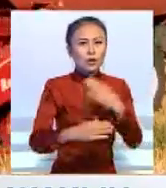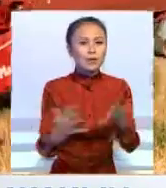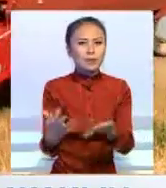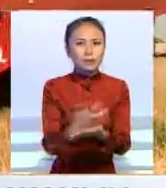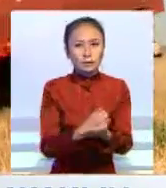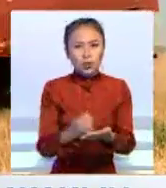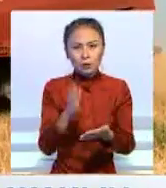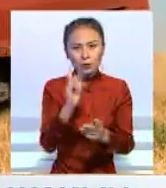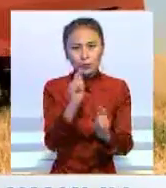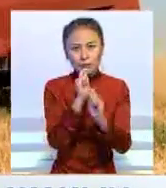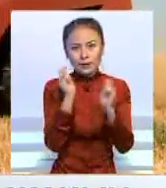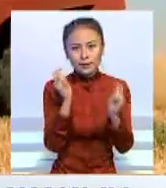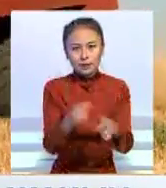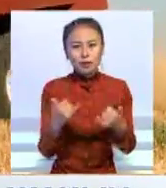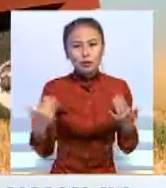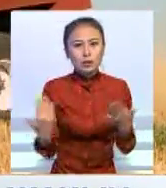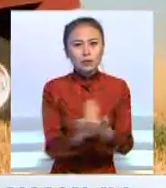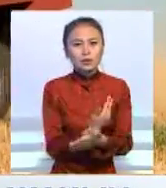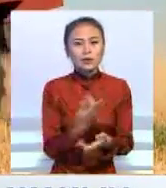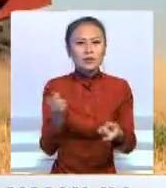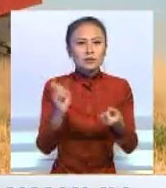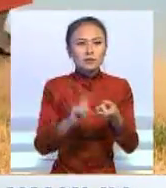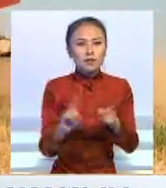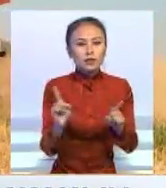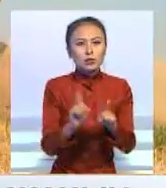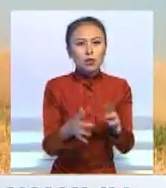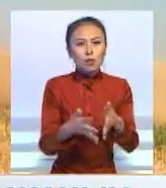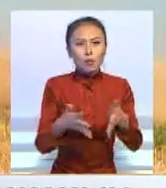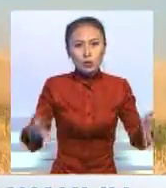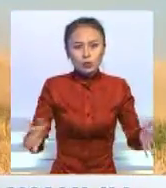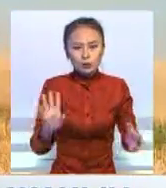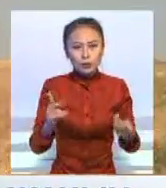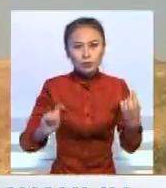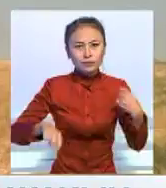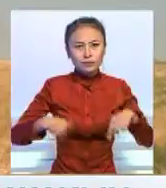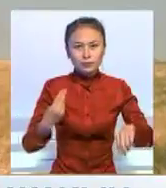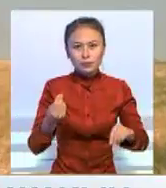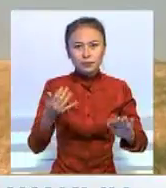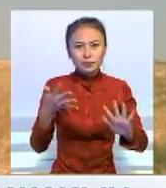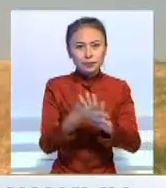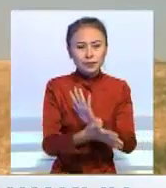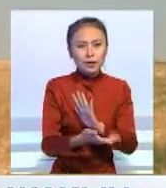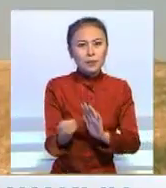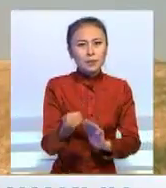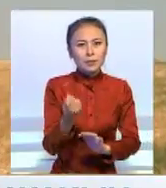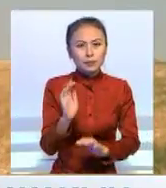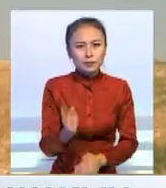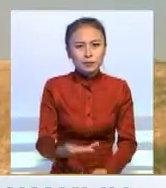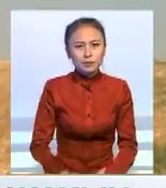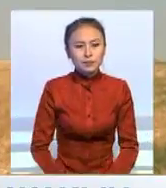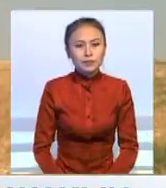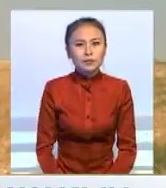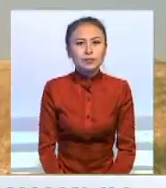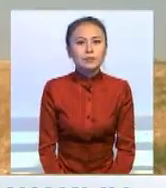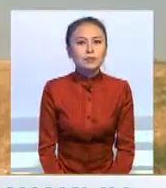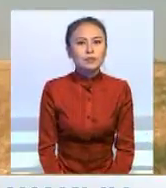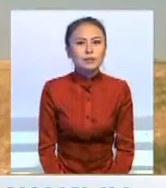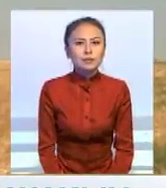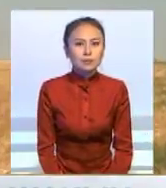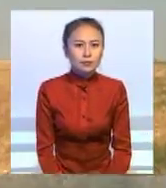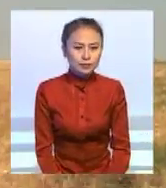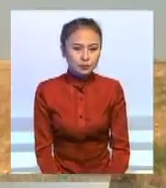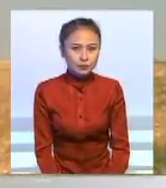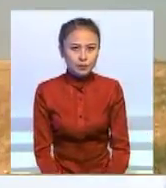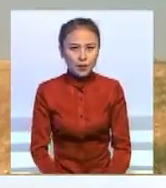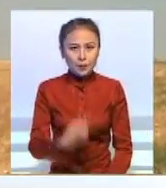бригадасы қолғабыс етіп жатыр. Осының арқасында өнімділік артып, шығын көлемі азайған. Получается, комбайн в день 50 гектар спокойно